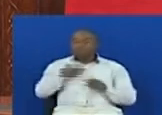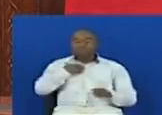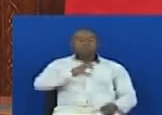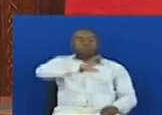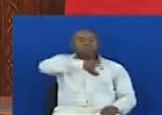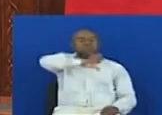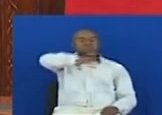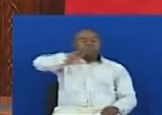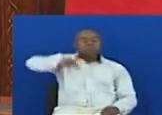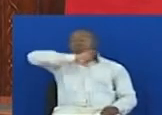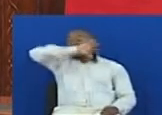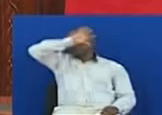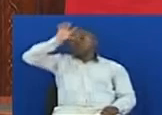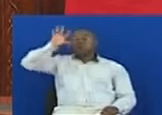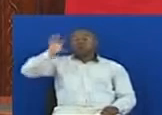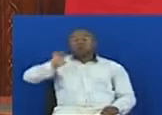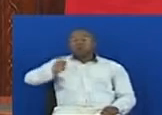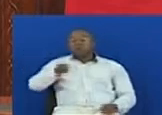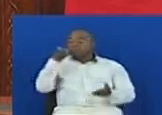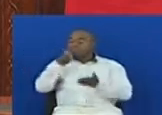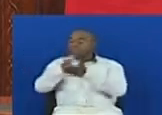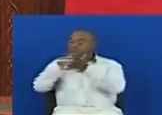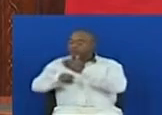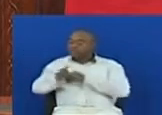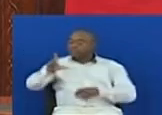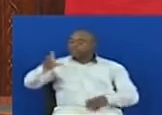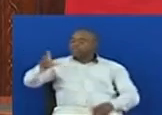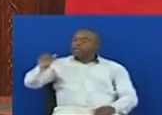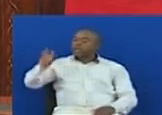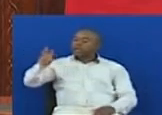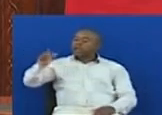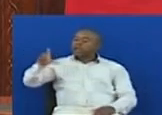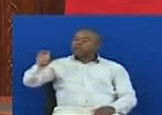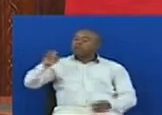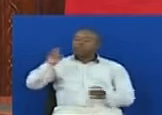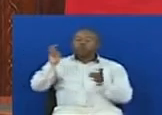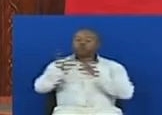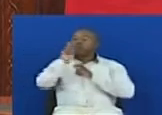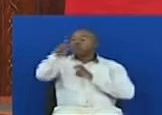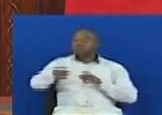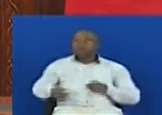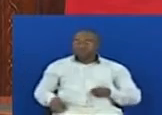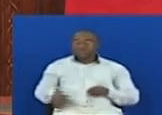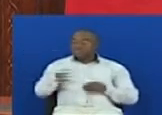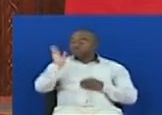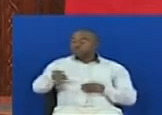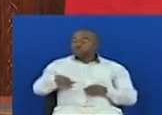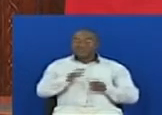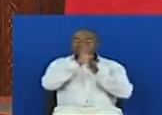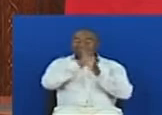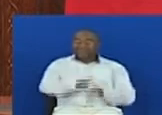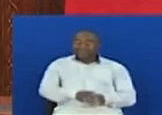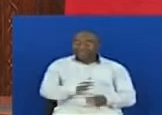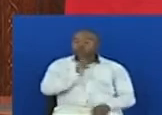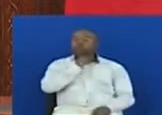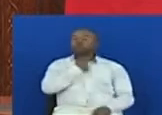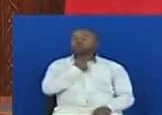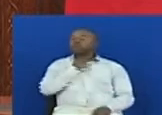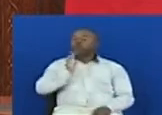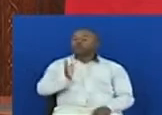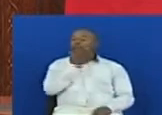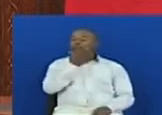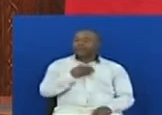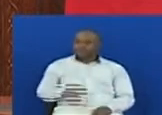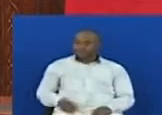yote mpaka Liwale kote kuna umeme. Jamani, tuache dharau na chuki ambazo hazina maana. Tuongea yalikuwa